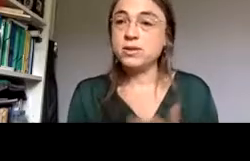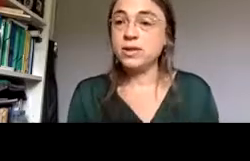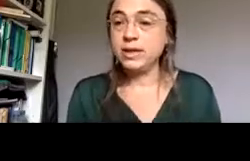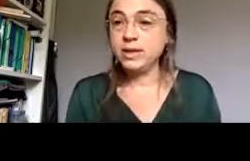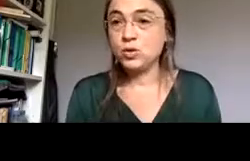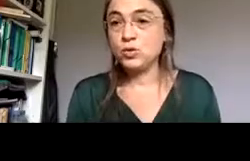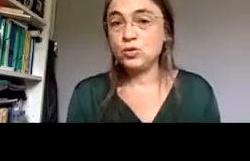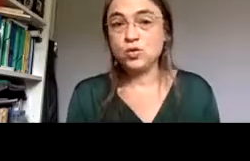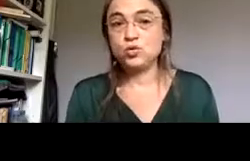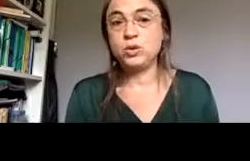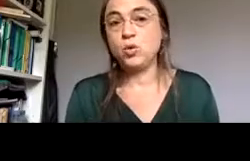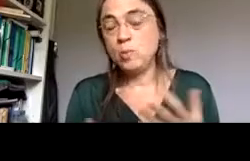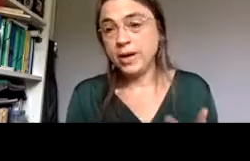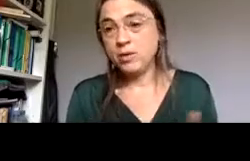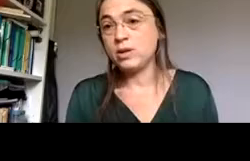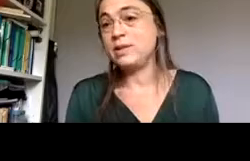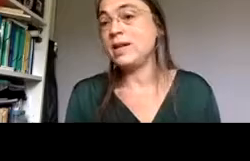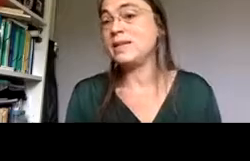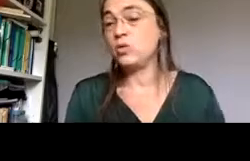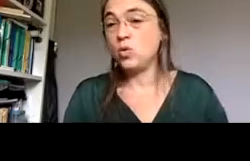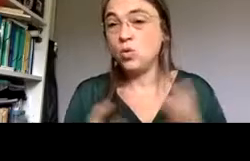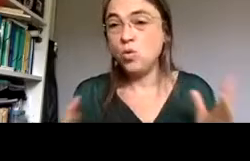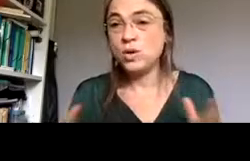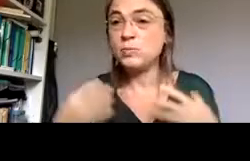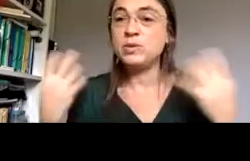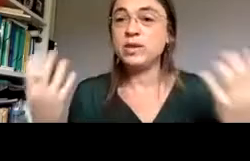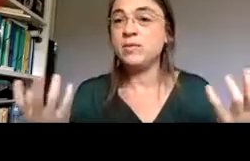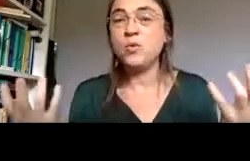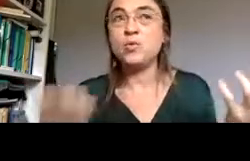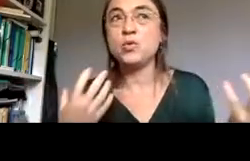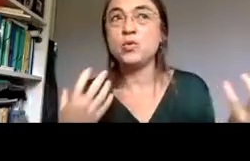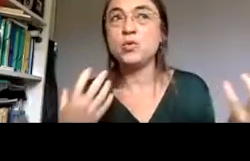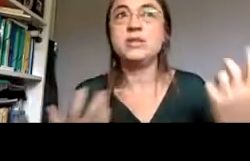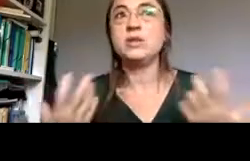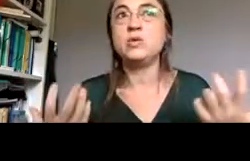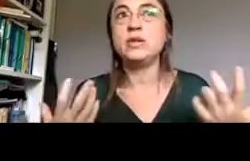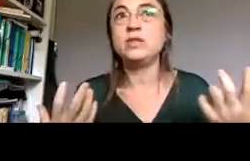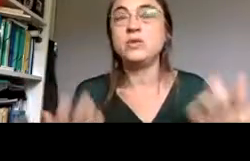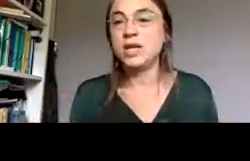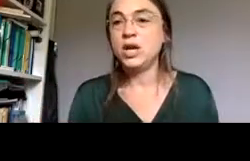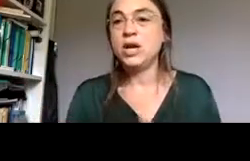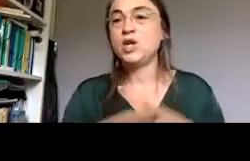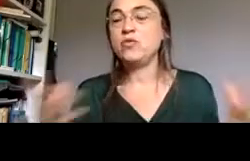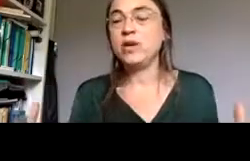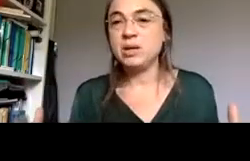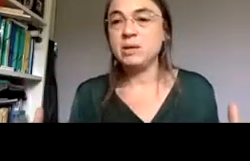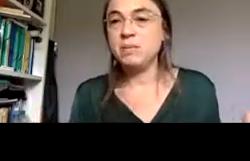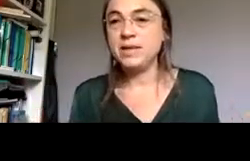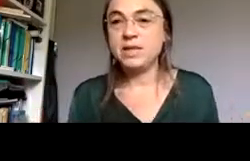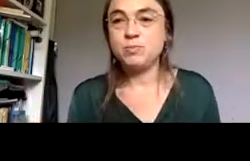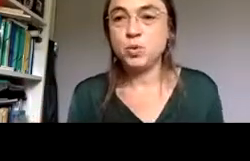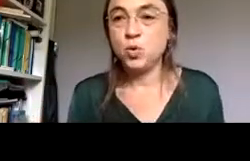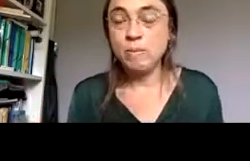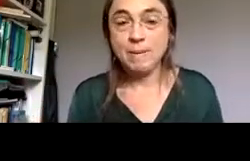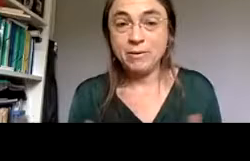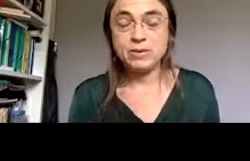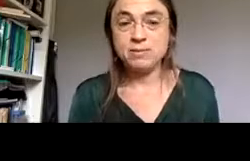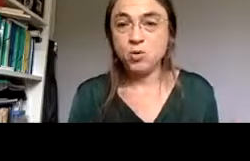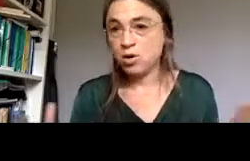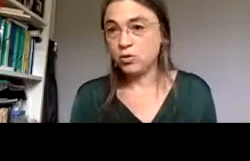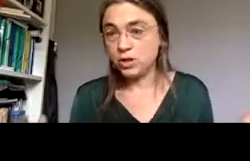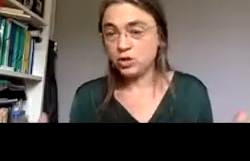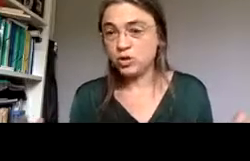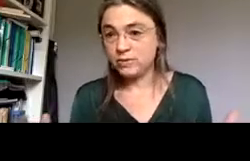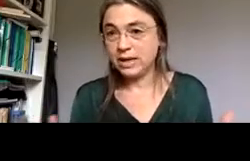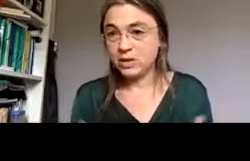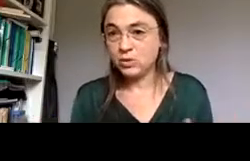distance, c'est-à-dire que quand je suis trop près ou qu'un texte est trop gros, hein, spontanément, on se dit difficulté visuelle, je vais imprimer mes textes plus gros. Bah, pas forcément,